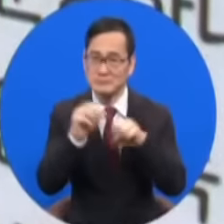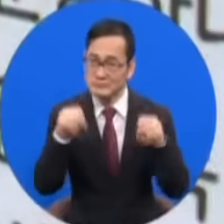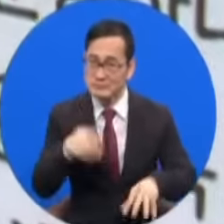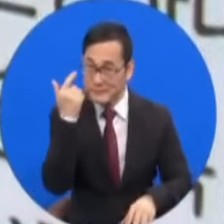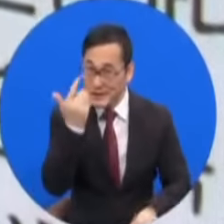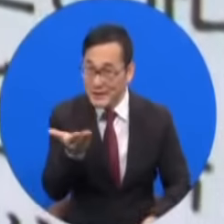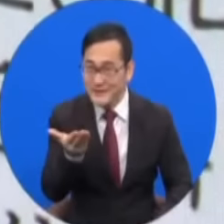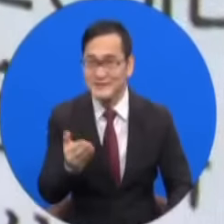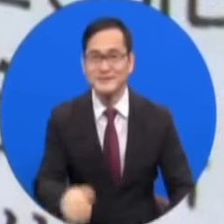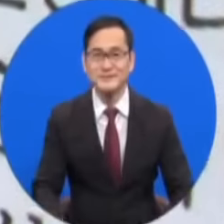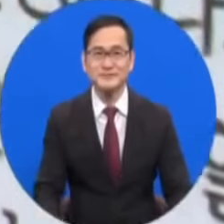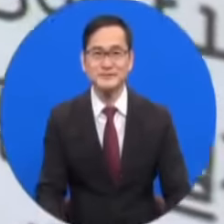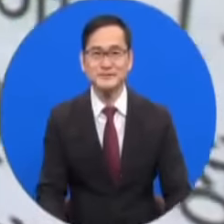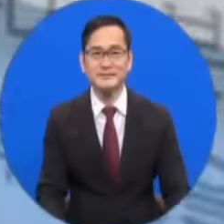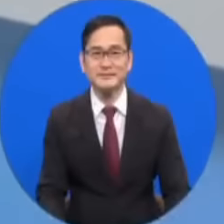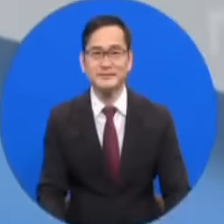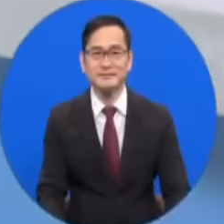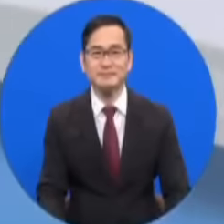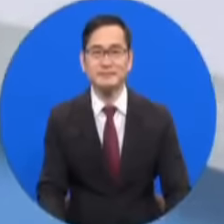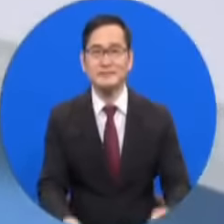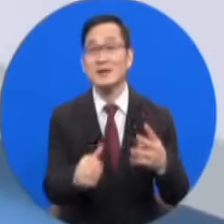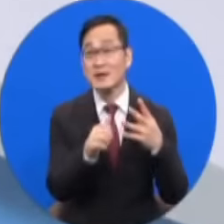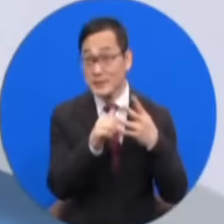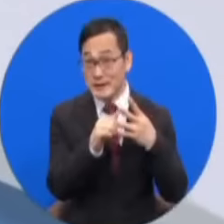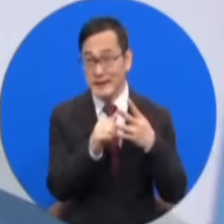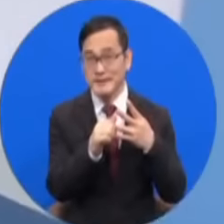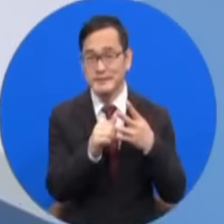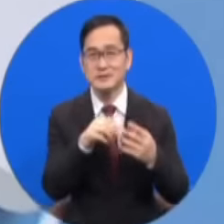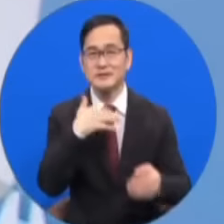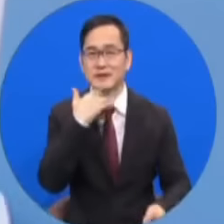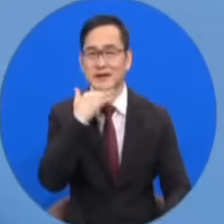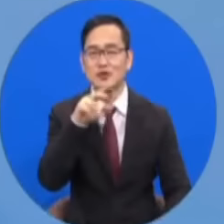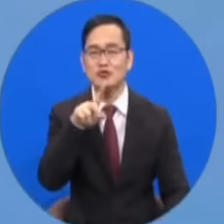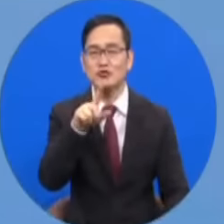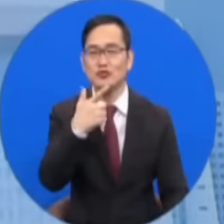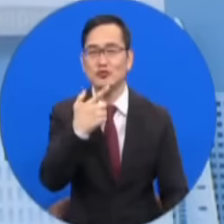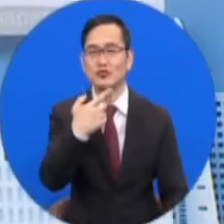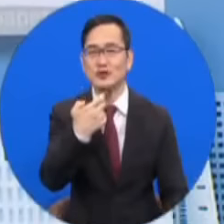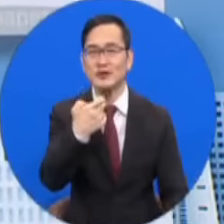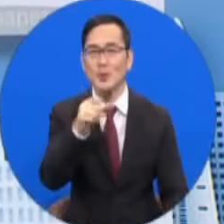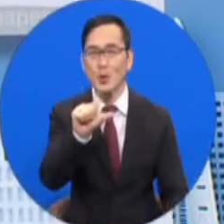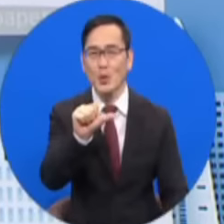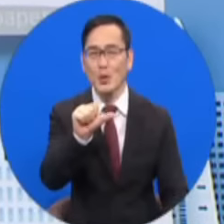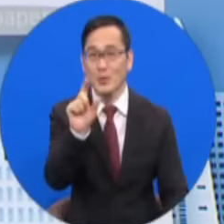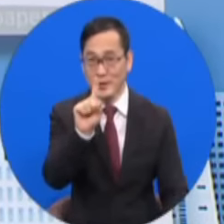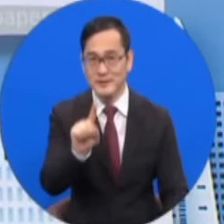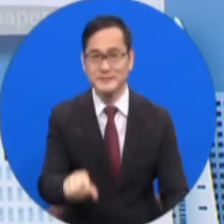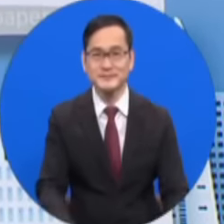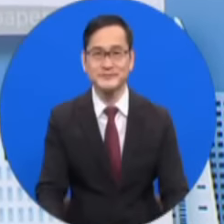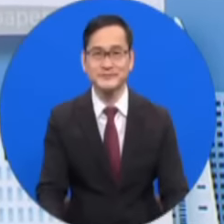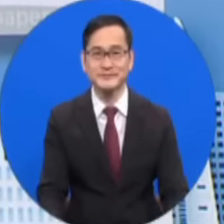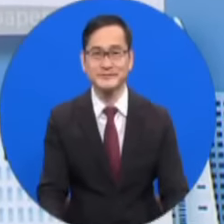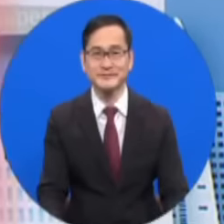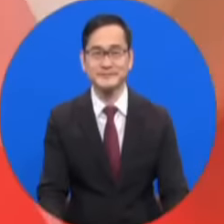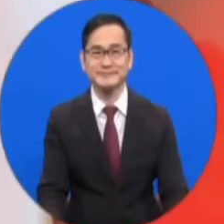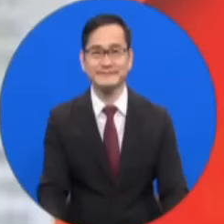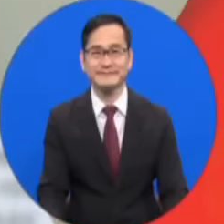나눠보겠습니다이어서 다음 키워드입니다 세 번째 키워드 살펴보시죠 65세 중앙일보 이명 기사입니다